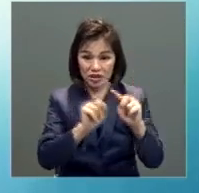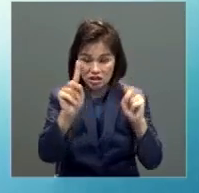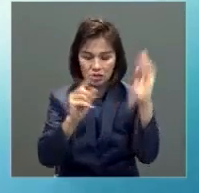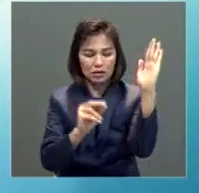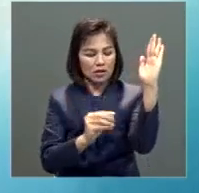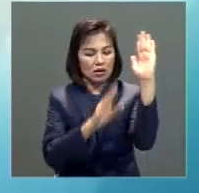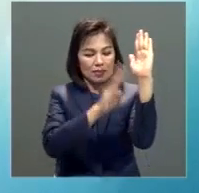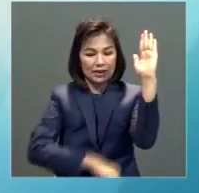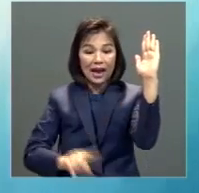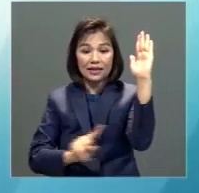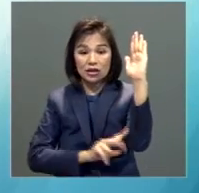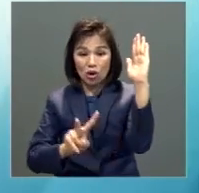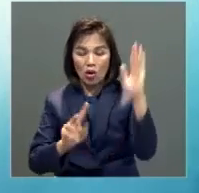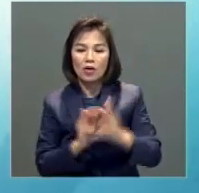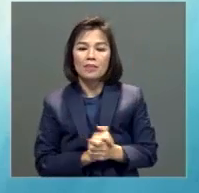จังหวัดนี้นะครับที่หนูได้ไม่ช่วยกันให้ดูในลักษณะของของของกรุงเทพมหานครและจังหวัดต่างจังหวัดกรุงเทพฯยังมีแนวโน้มเพิ่มขึ้นนะครับสีฟ้าที่เห็นนี่นะครับส่วนของจังหวัดอื่นๆนะครับก็ก็มีแนวโน้มลดลงนะครับไปดูที่ในการกระจายตัวของแต่ละวันนะครับตามภาคนะครับกรุงเทพและนนทบุรีนะครับสีแดงนี้ก็ค่อนข้างที่จะเพิ่มขึ้นอย่างที่ว่านะครับส่วนภาคใต้ซึ่งสีฟ้าเนี่ยก็เป็นจังหวะตัดภาคที่รองลงมานะครับว่าแนวโน้มก็จะลดลงนะครับไปดูของโลกครับ